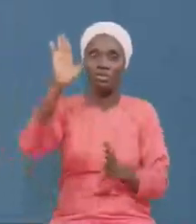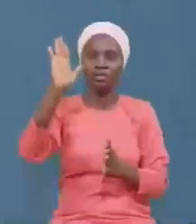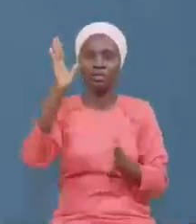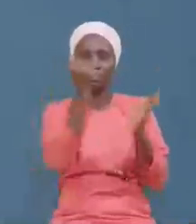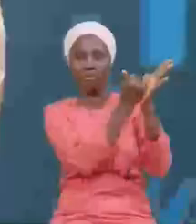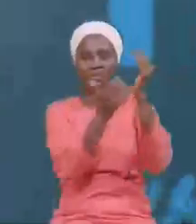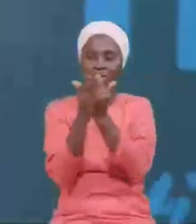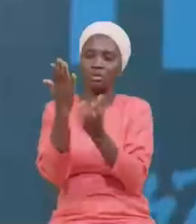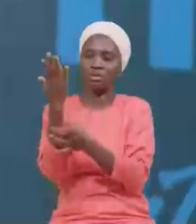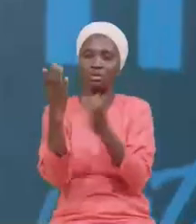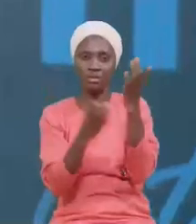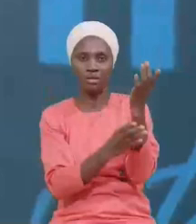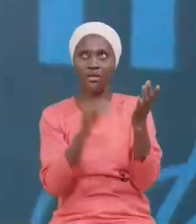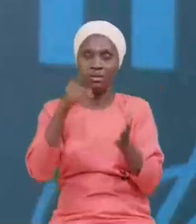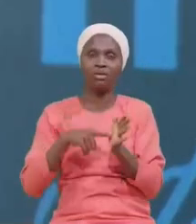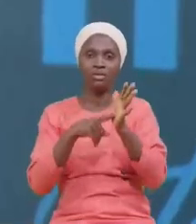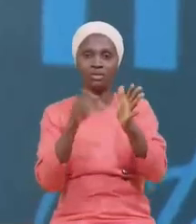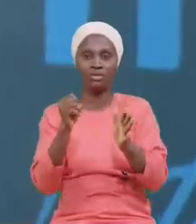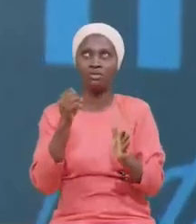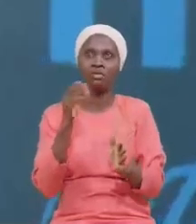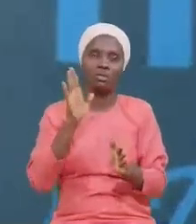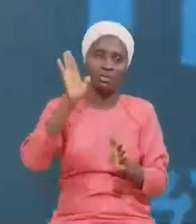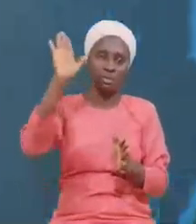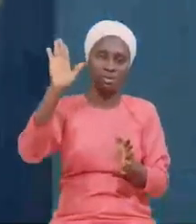Il a montré sa côte percée.